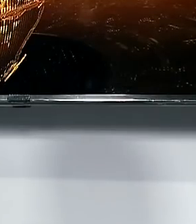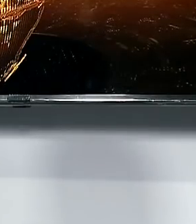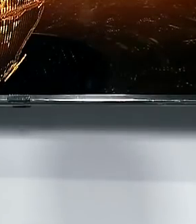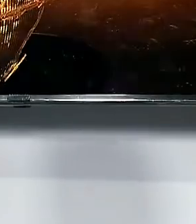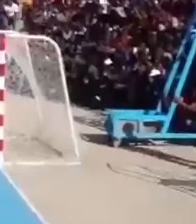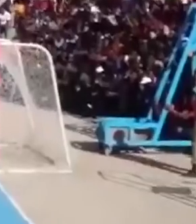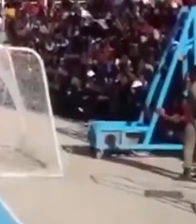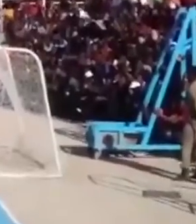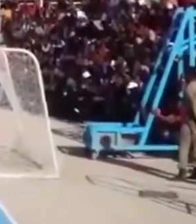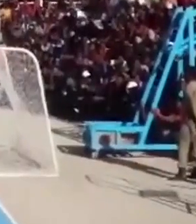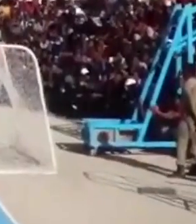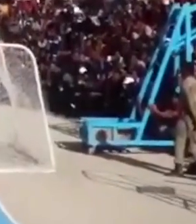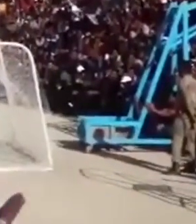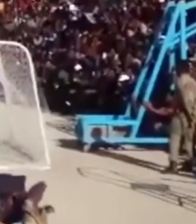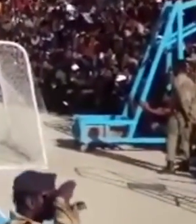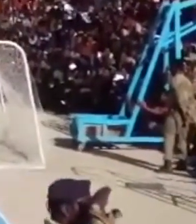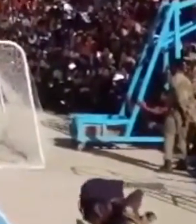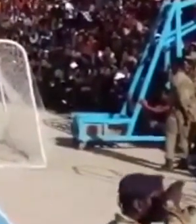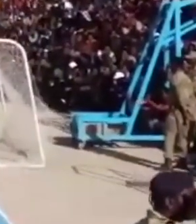ኣለዎ